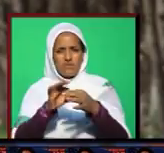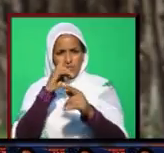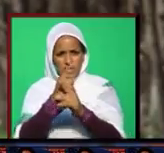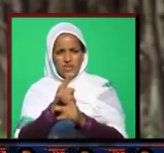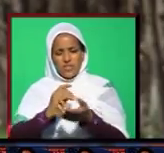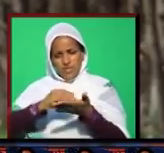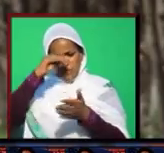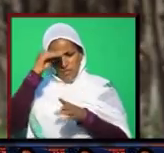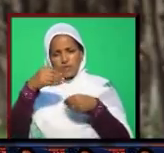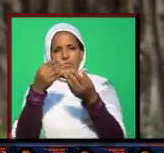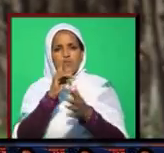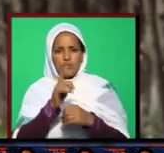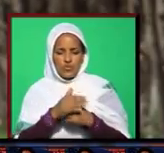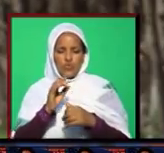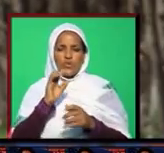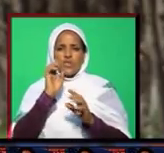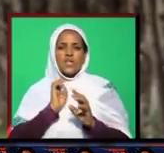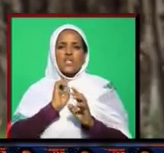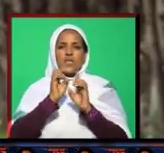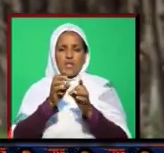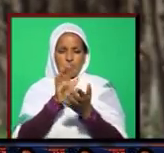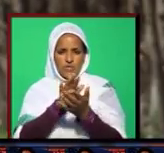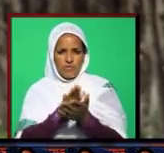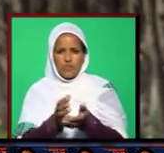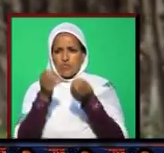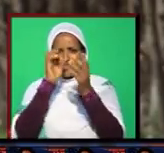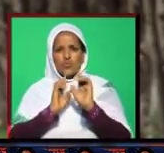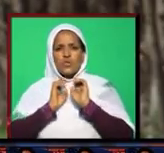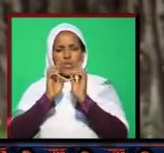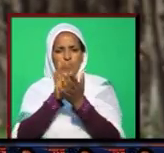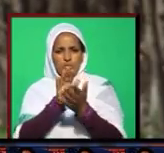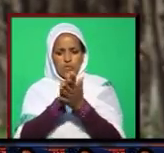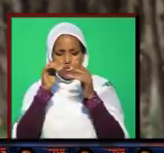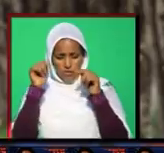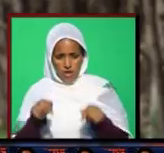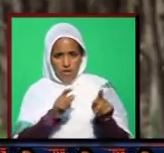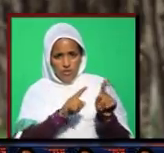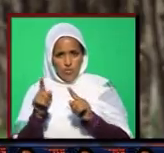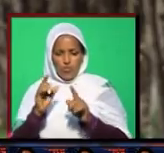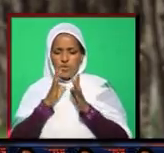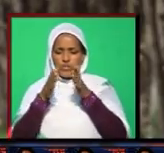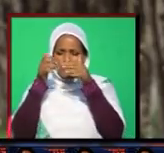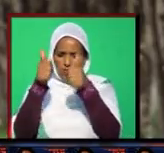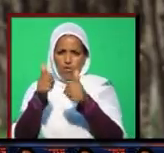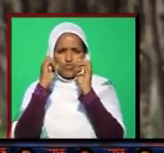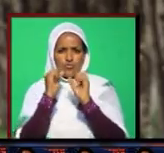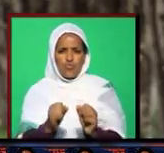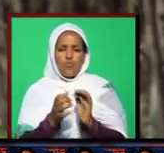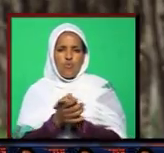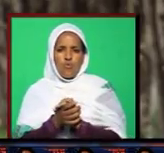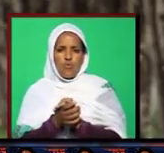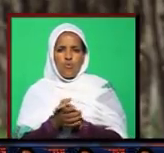አስተባብሮ በሚገባ ትምህርት የሚሰጥበት ነው ቅኔ ትምህርት ቤት ማለት። ብዙ ቅኔ ትምህርት ቤቶች አሉ። ዛሬ ደግሞ ግዕዝ ራሱን